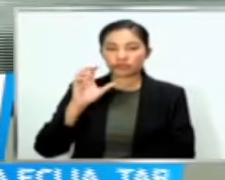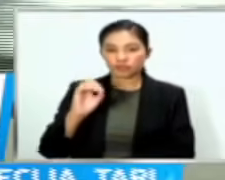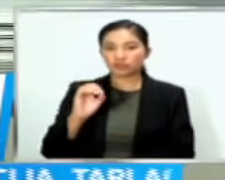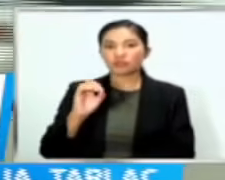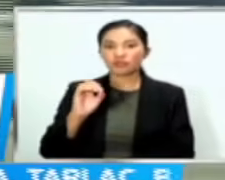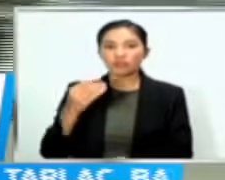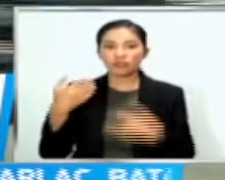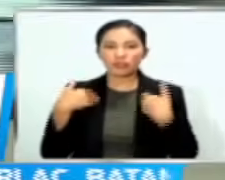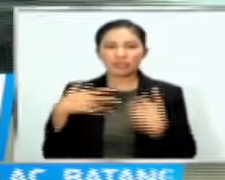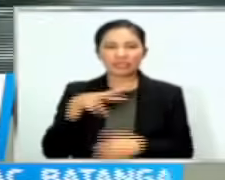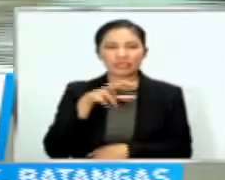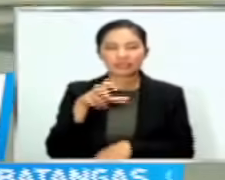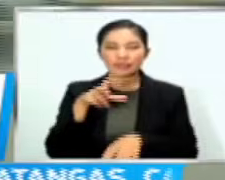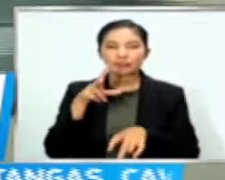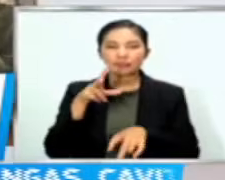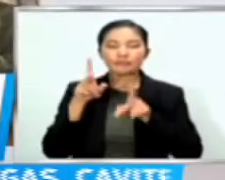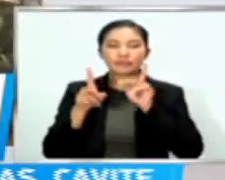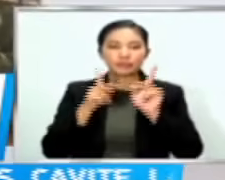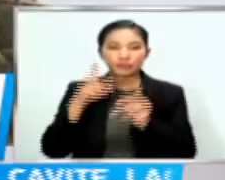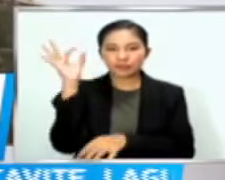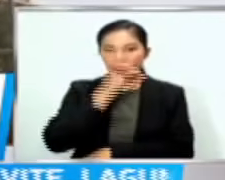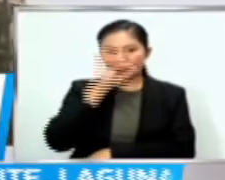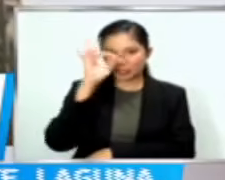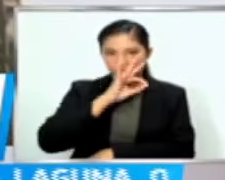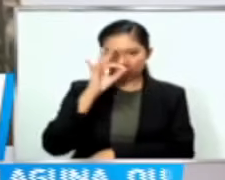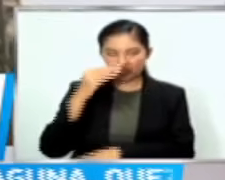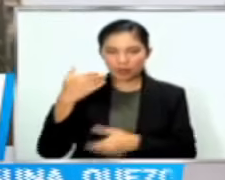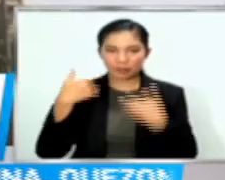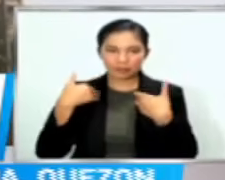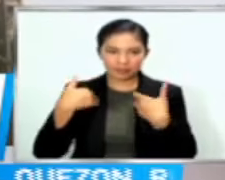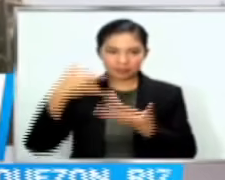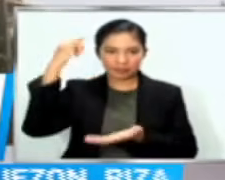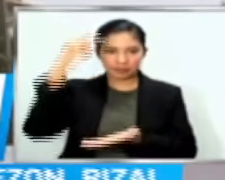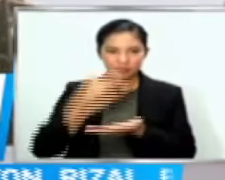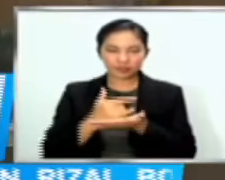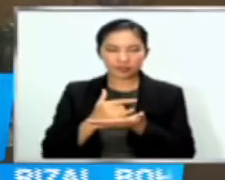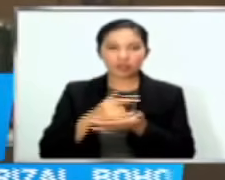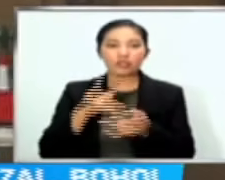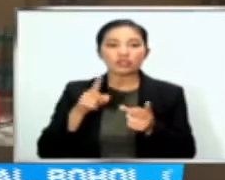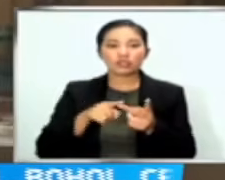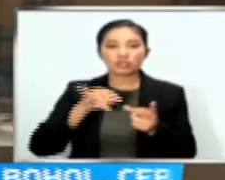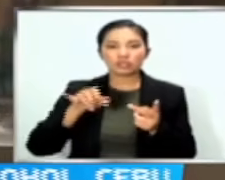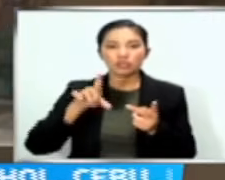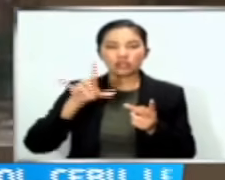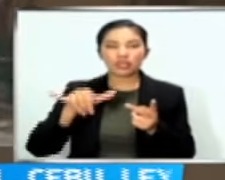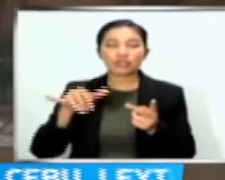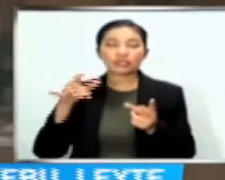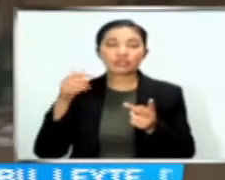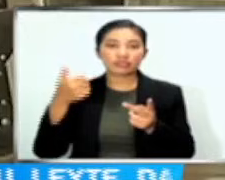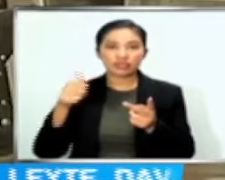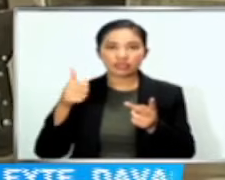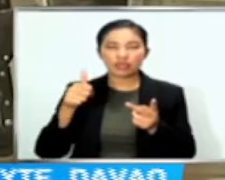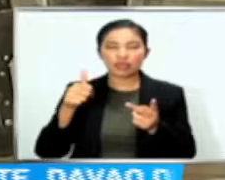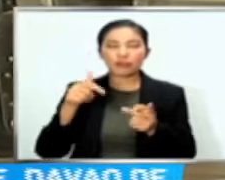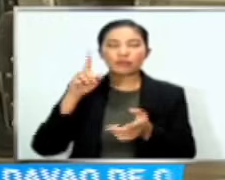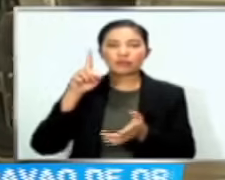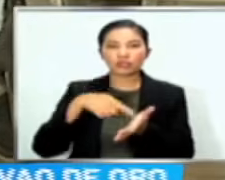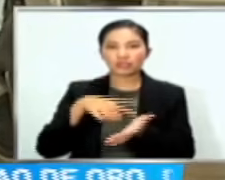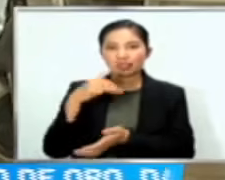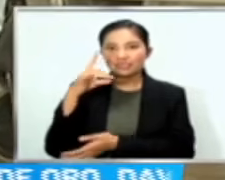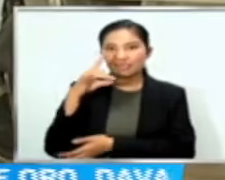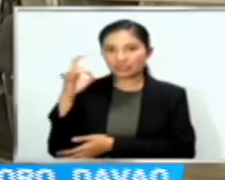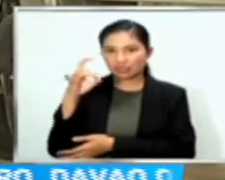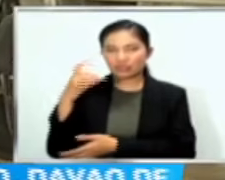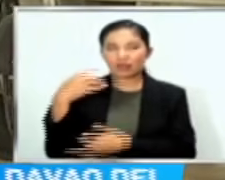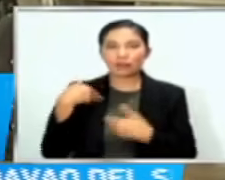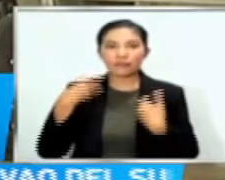UAE ang pauuwi na sa Pilipinas. Sa July 10 naman, nasa 1,800 ang ire-repatriate. Sinusubukan